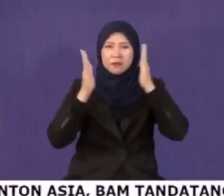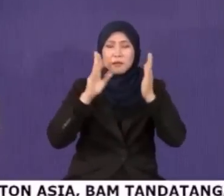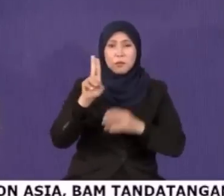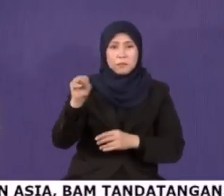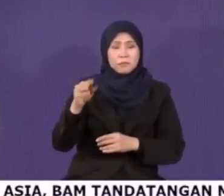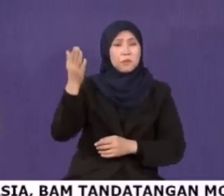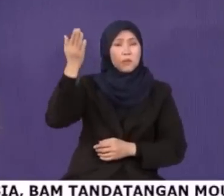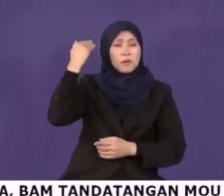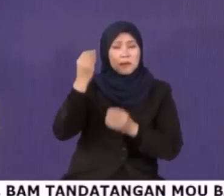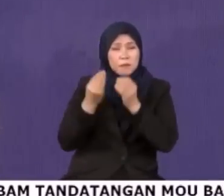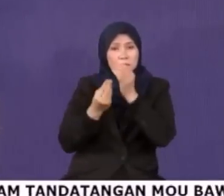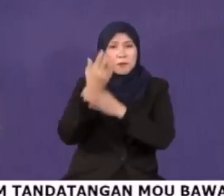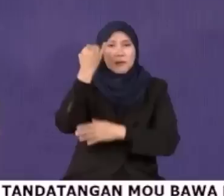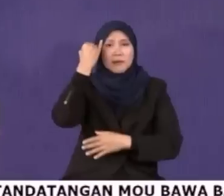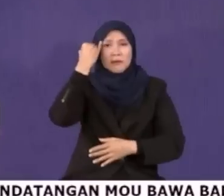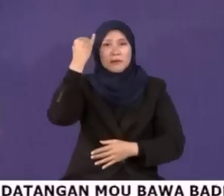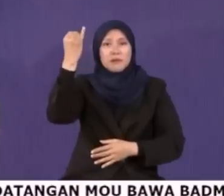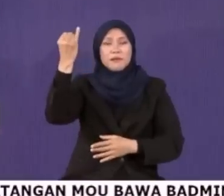ideal